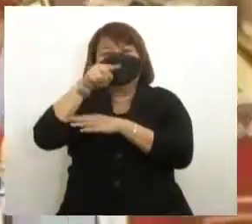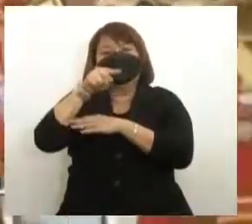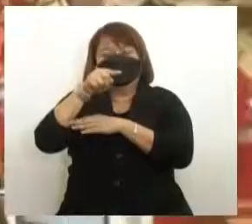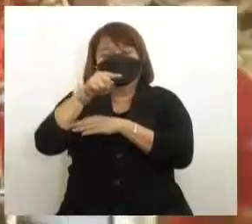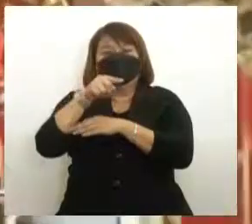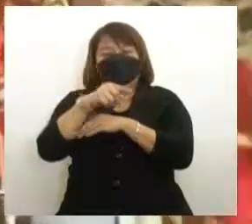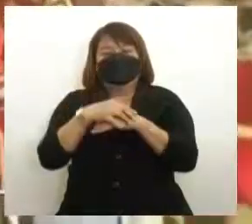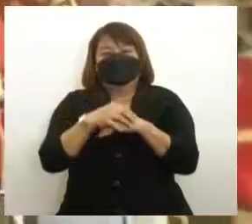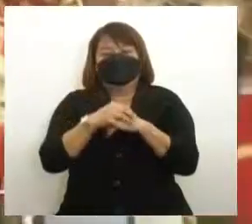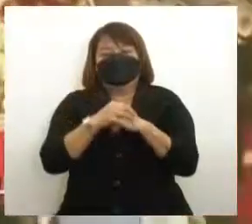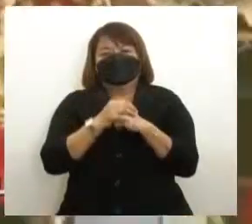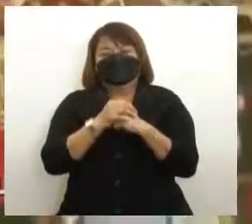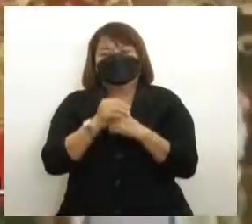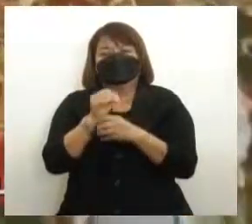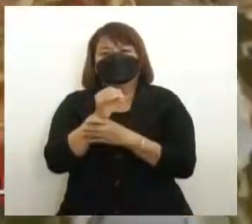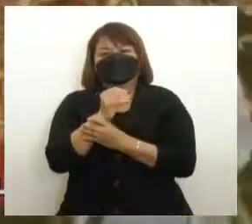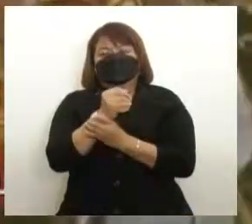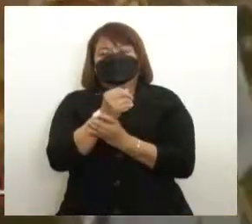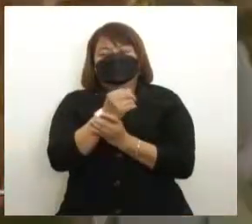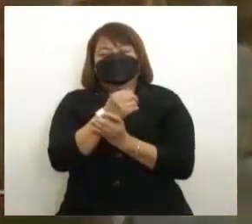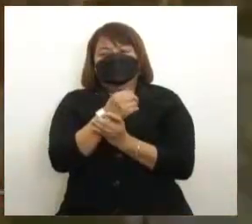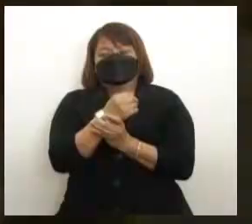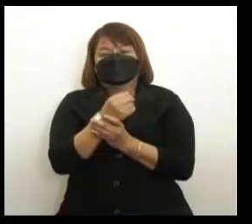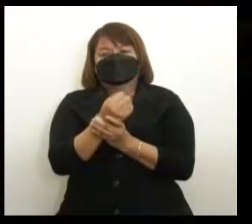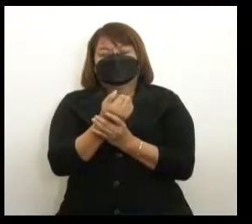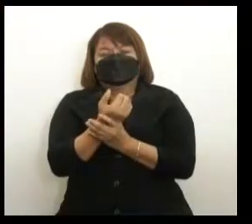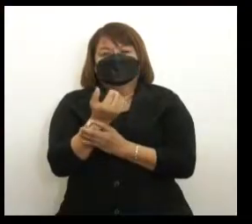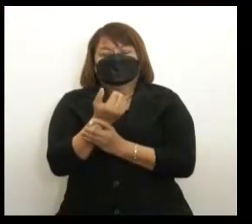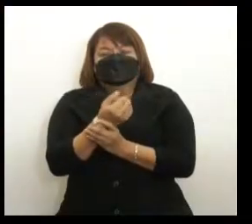ณกายา